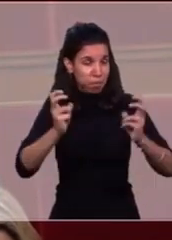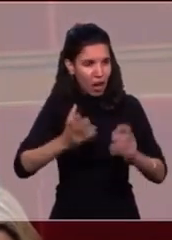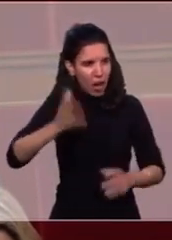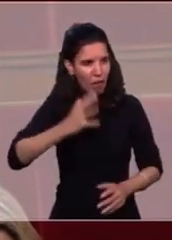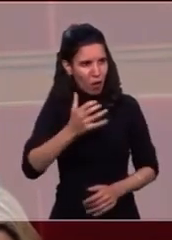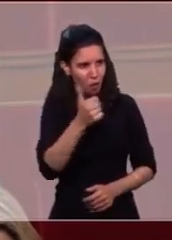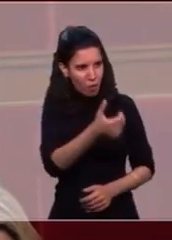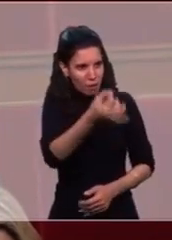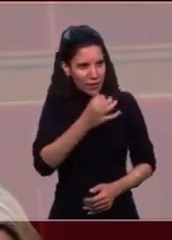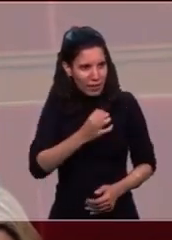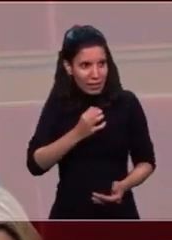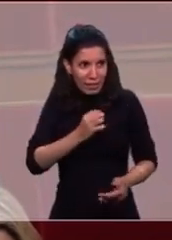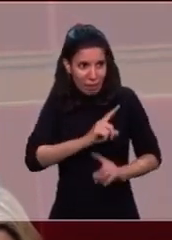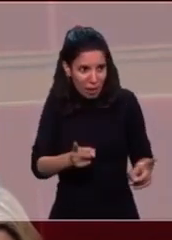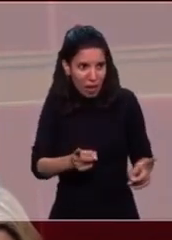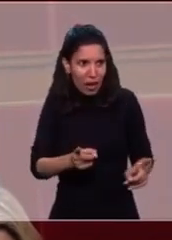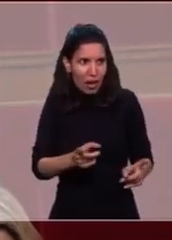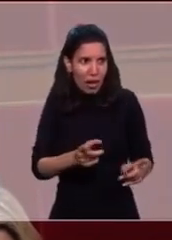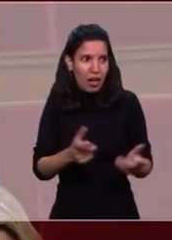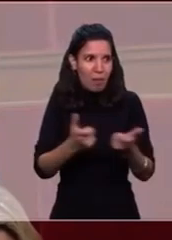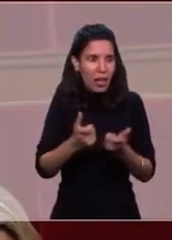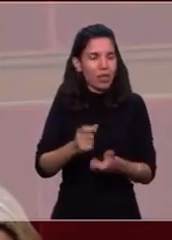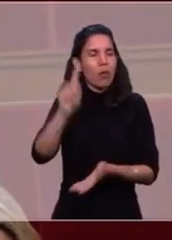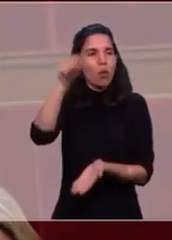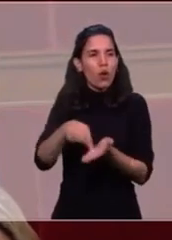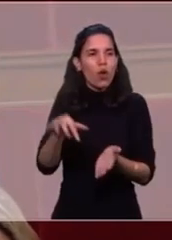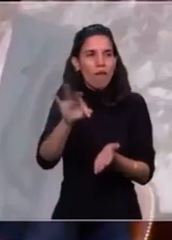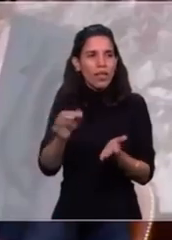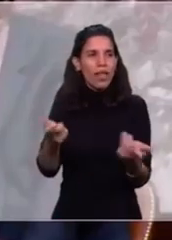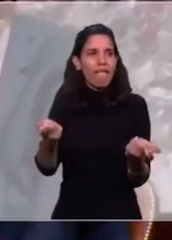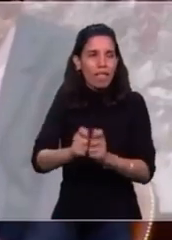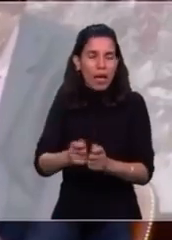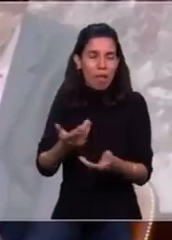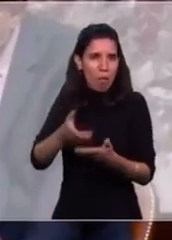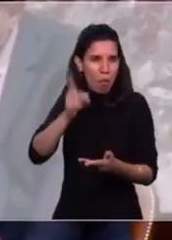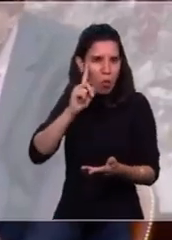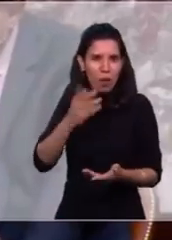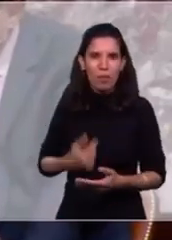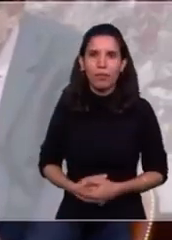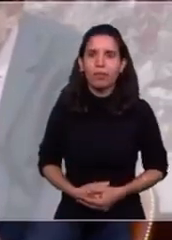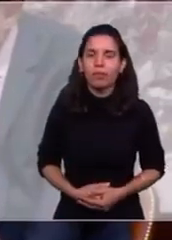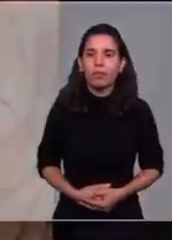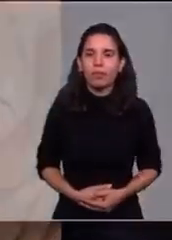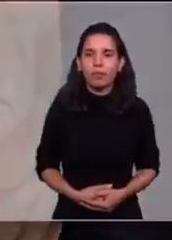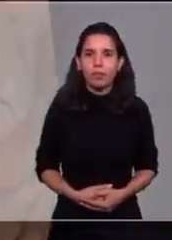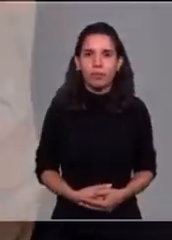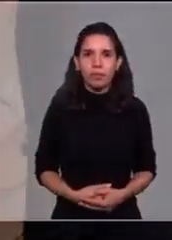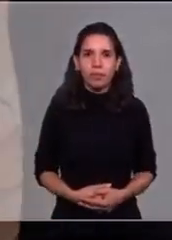contre quoi vous avez lutté en fermant notamment Fessenheim. Merci.